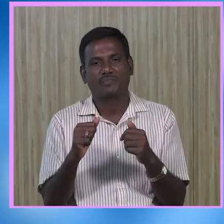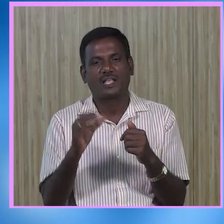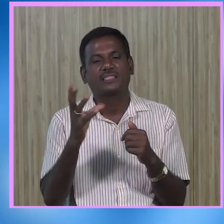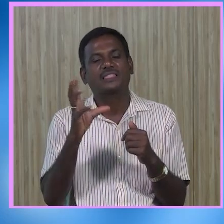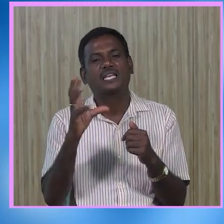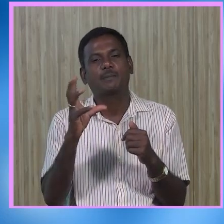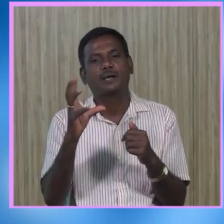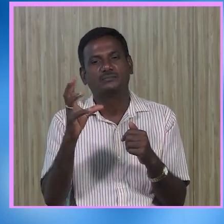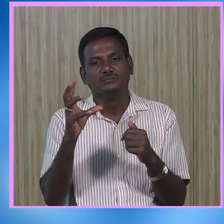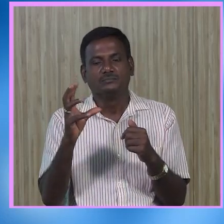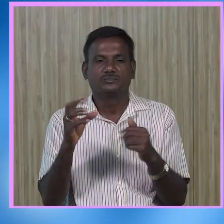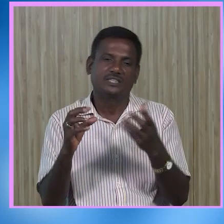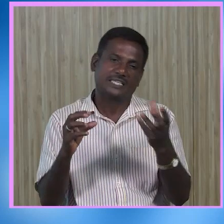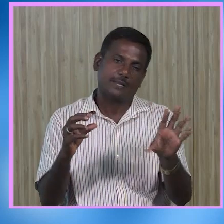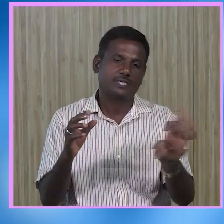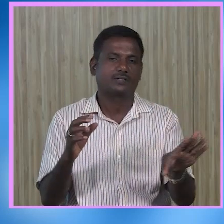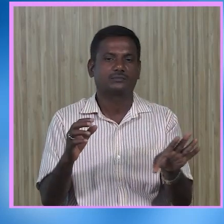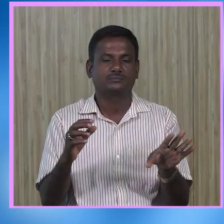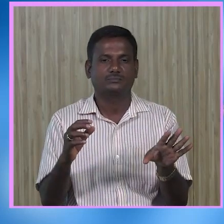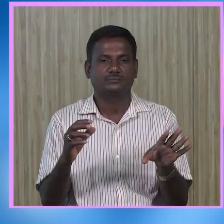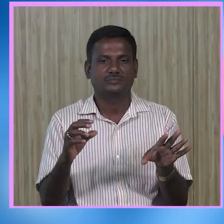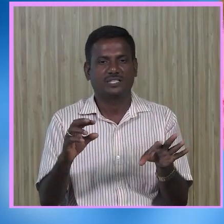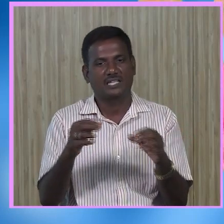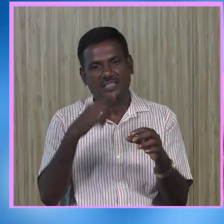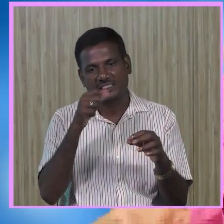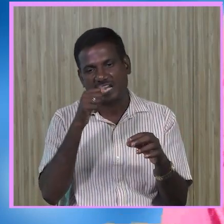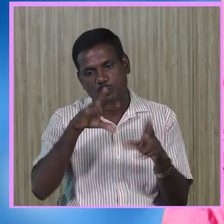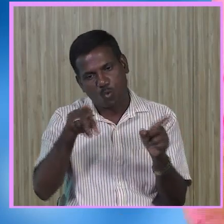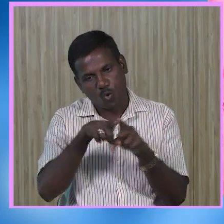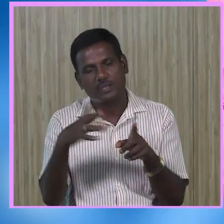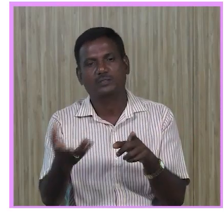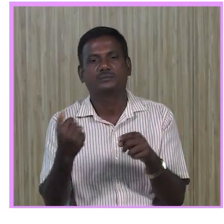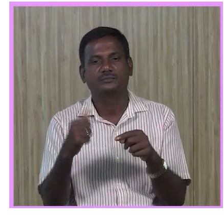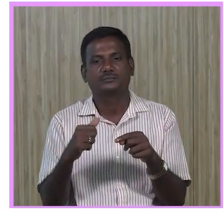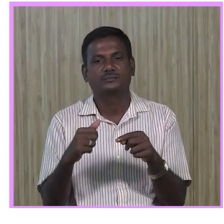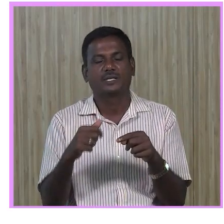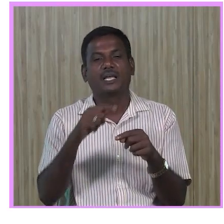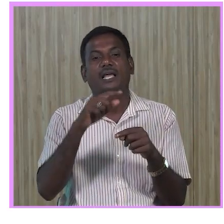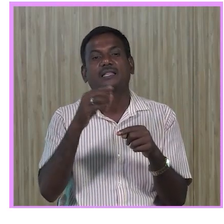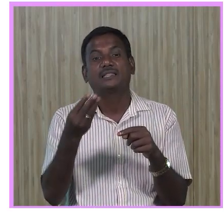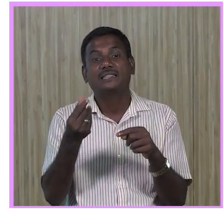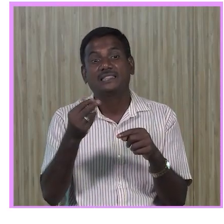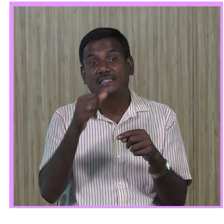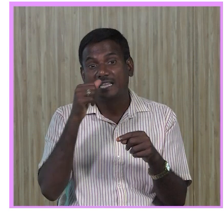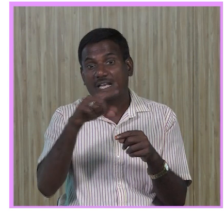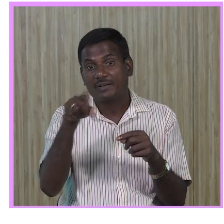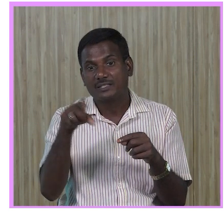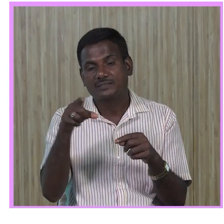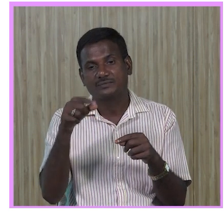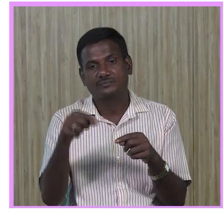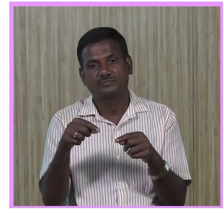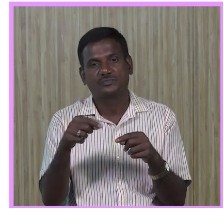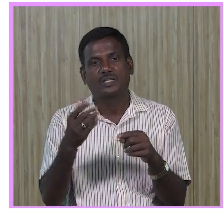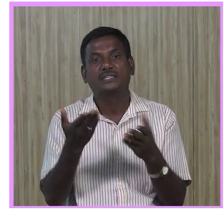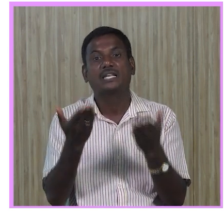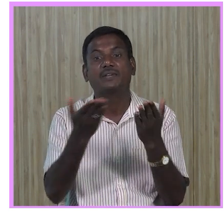திண்மம், அதாவது திடமாகவும் இருக்கலாம், திரவமாகவும் இருக்கலாம். திரவ இயக்கு பொருட்கள்.